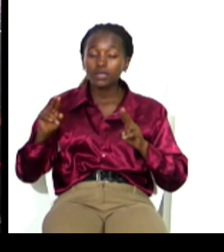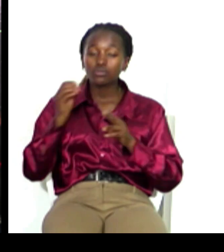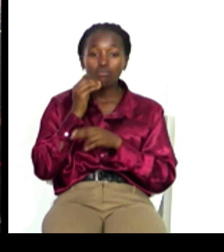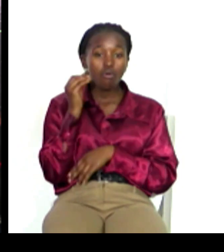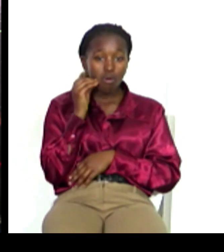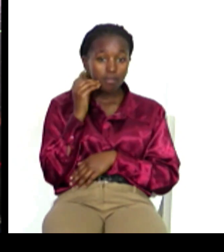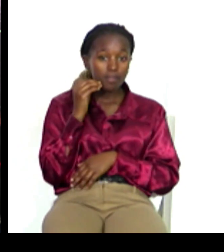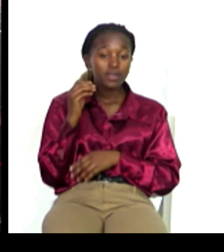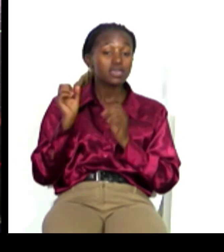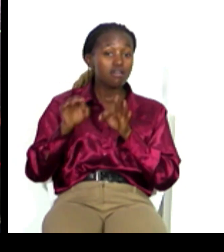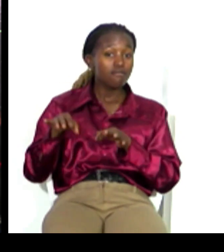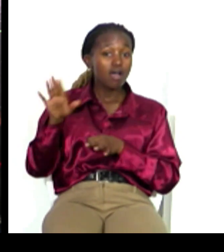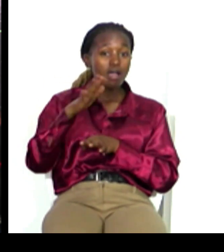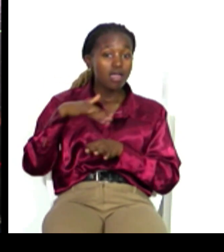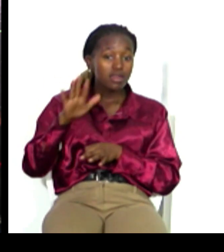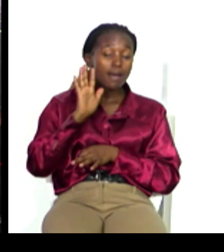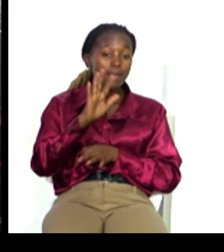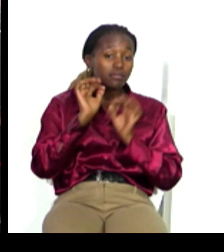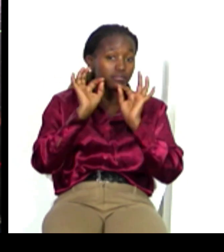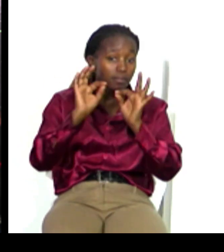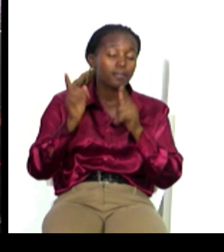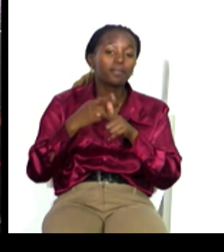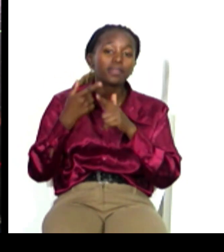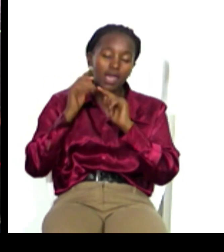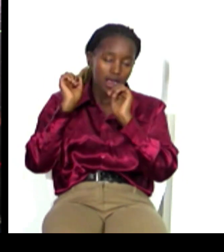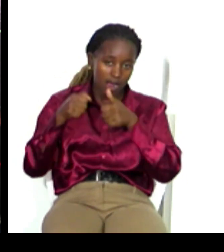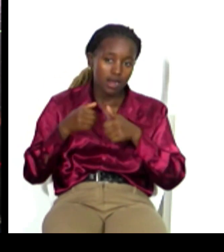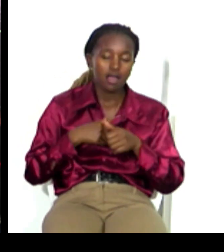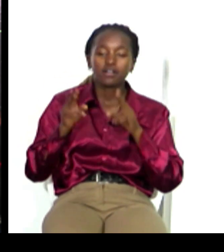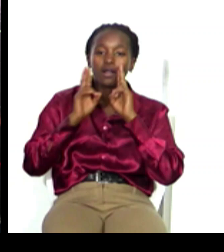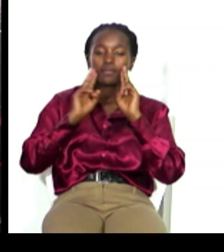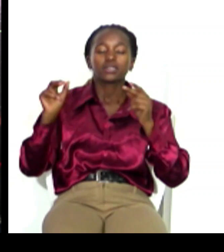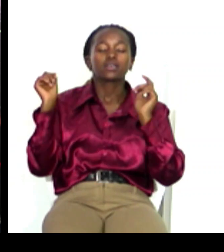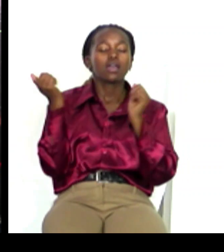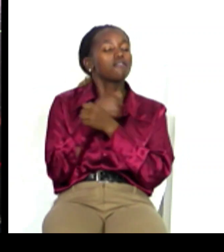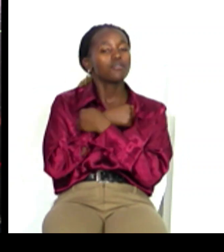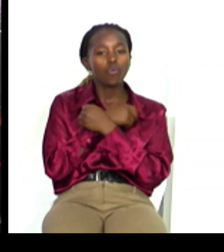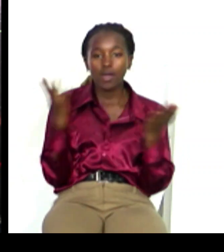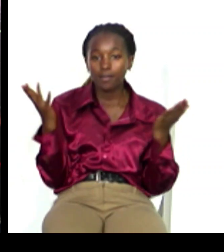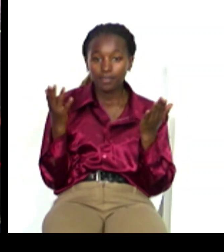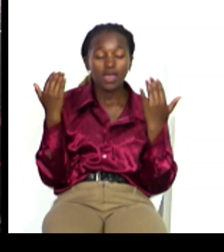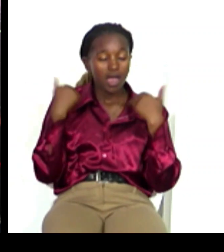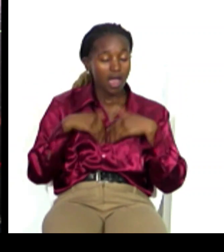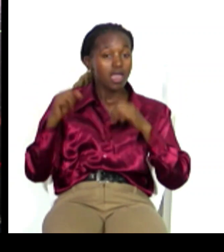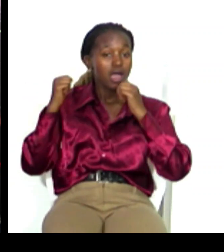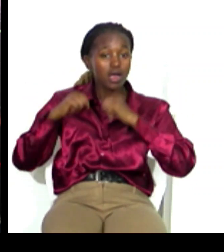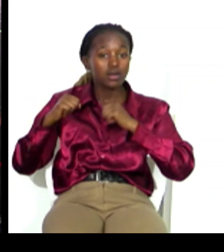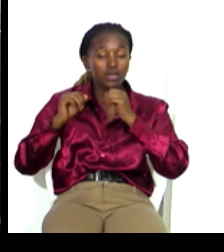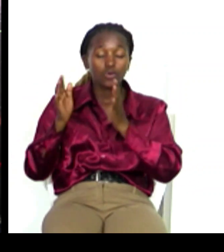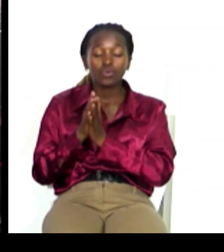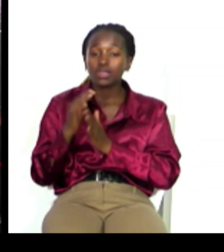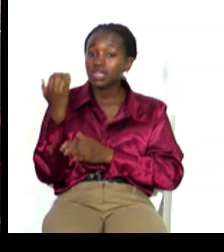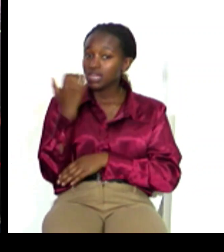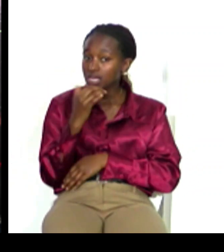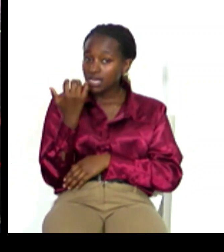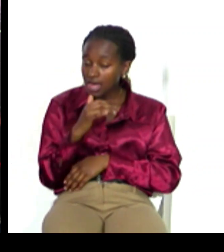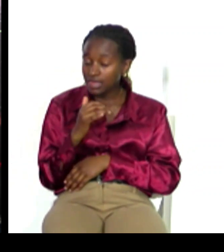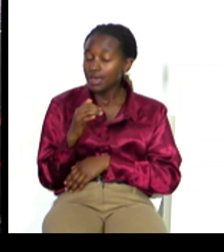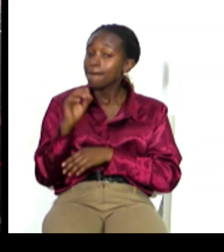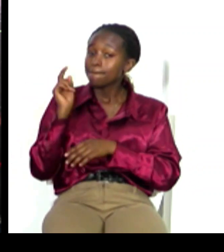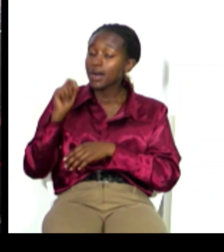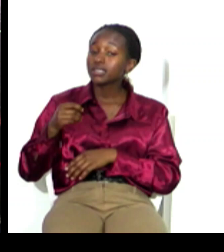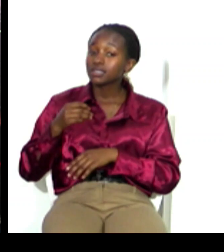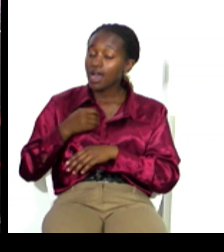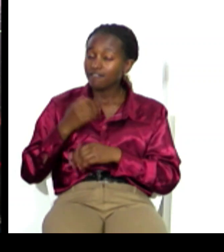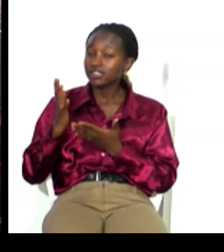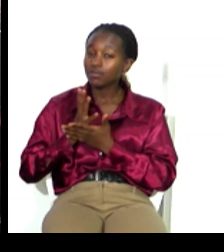hawezi niambia unataka kufanya kwingine kukuwe smart. That is what Rigathi Gachagua is doing. And I can agree with him kwa hiyo maneno anafanya ni mzuri